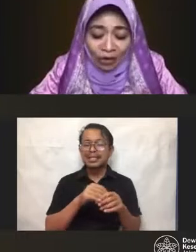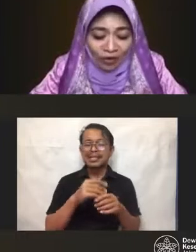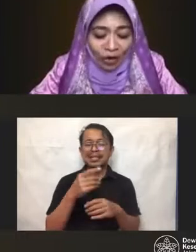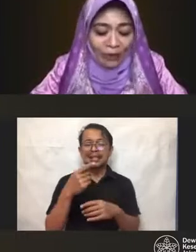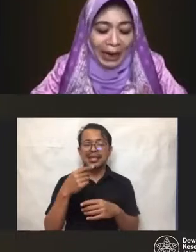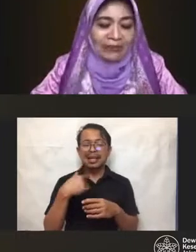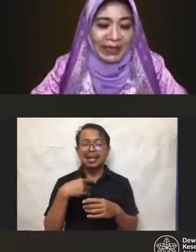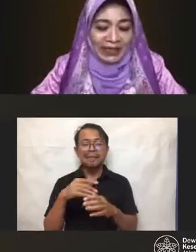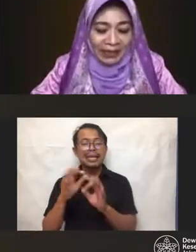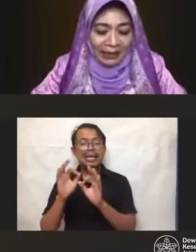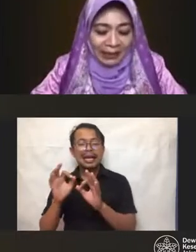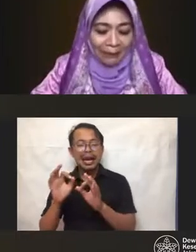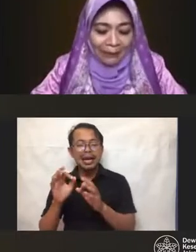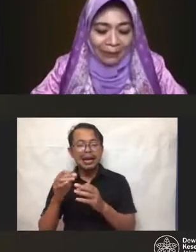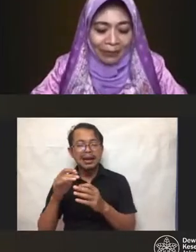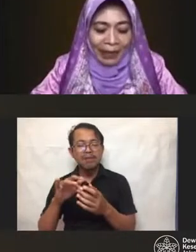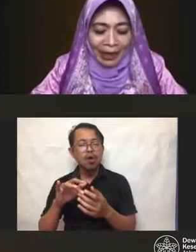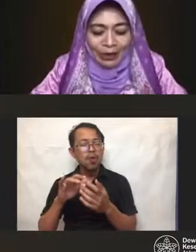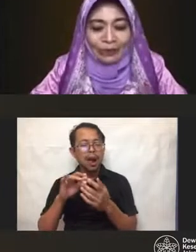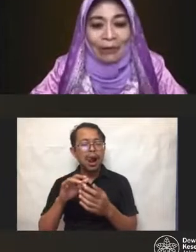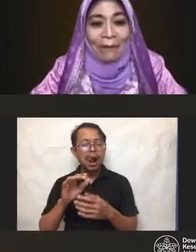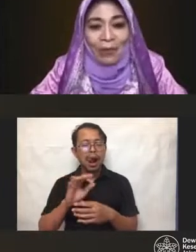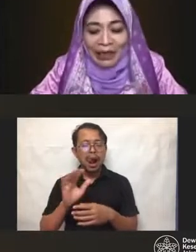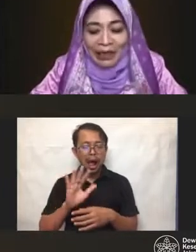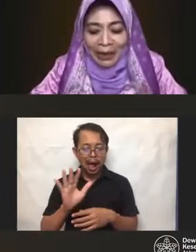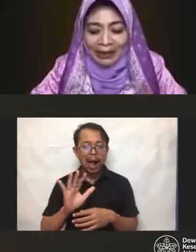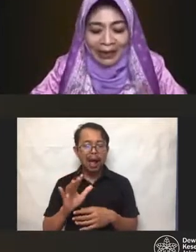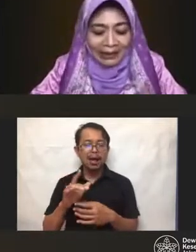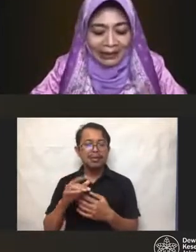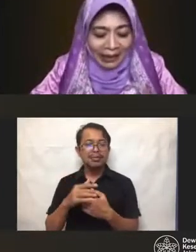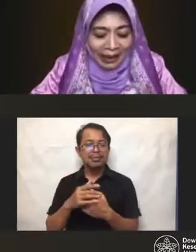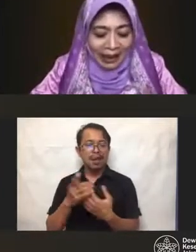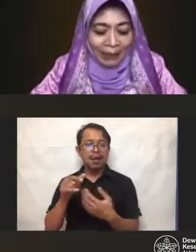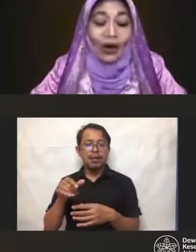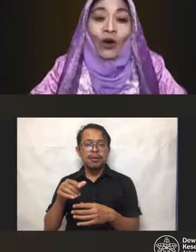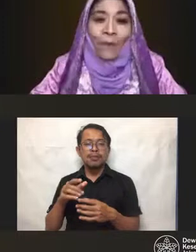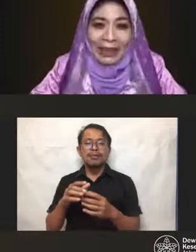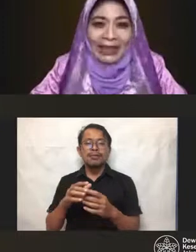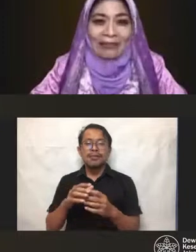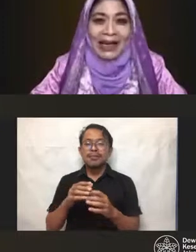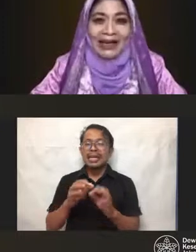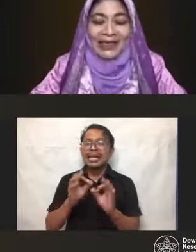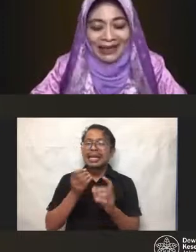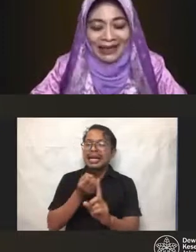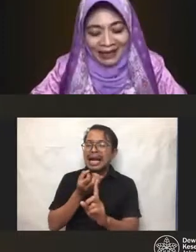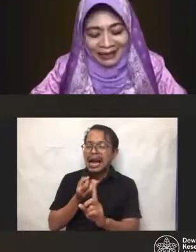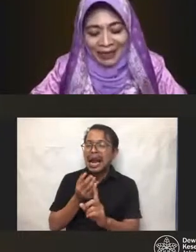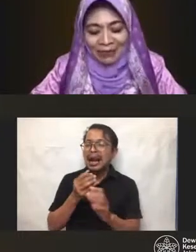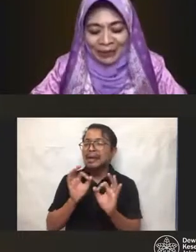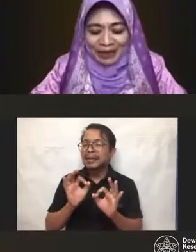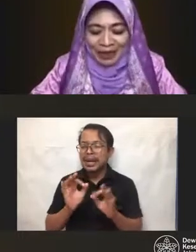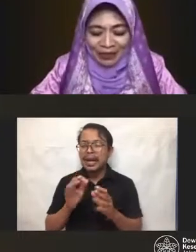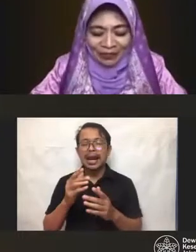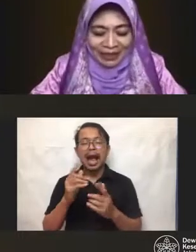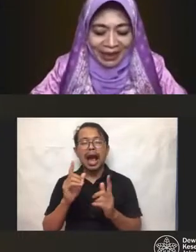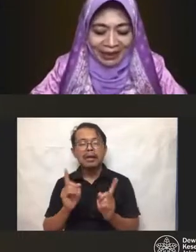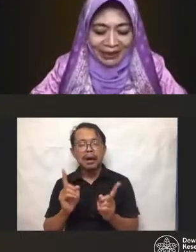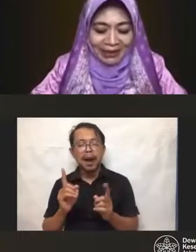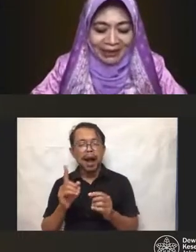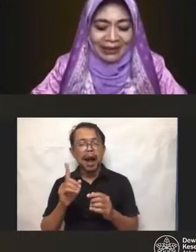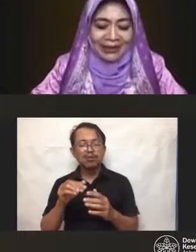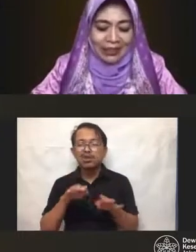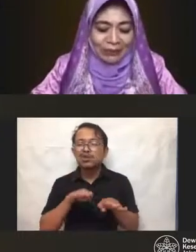pendidikan non-formal di masyarakat. Mereka harus mampu mengedepankan ajaran agama yang kompatibel dengan nilai-nilai kemanusiaan